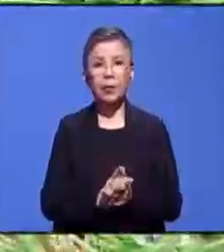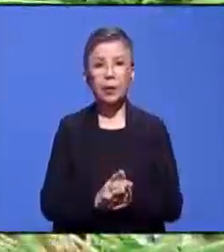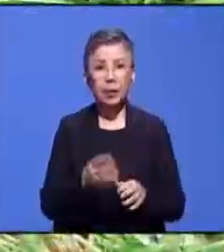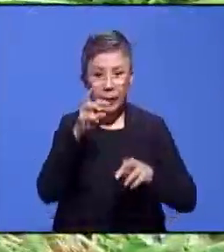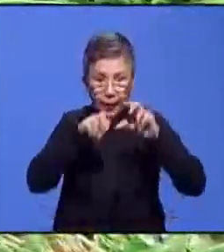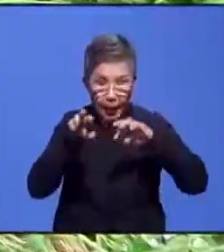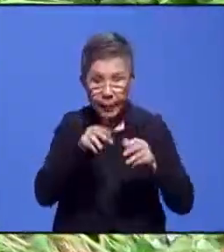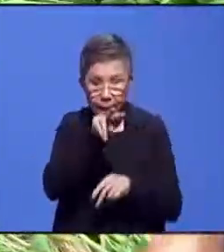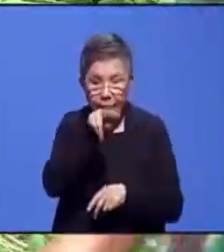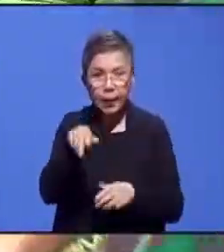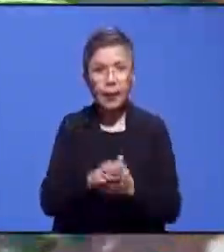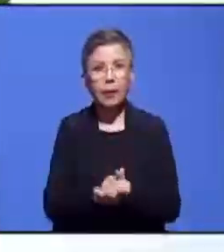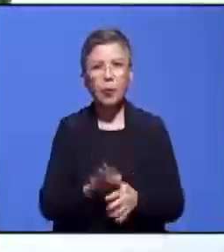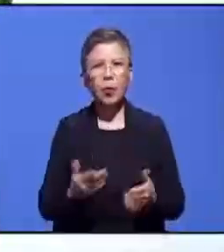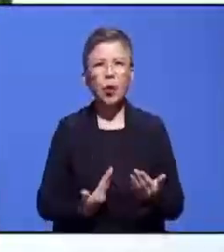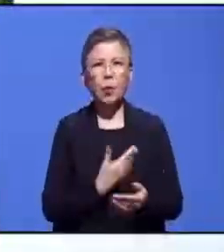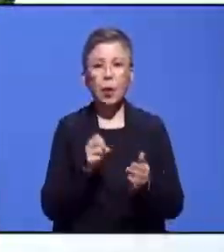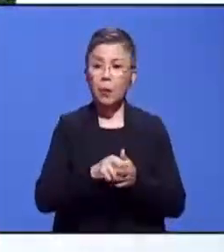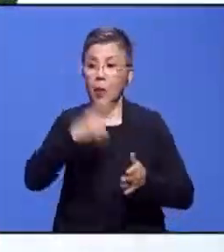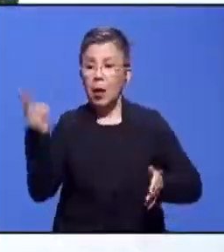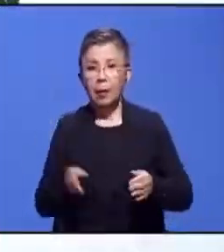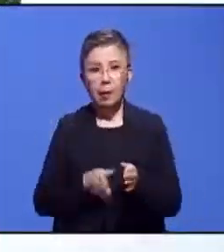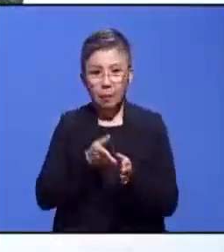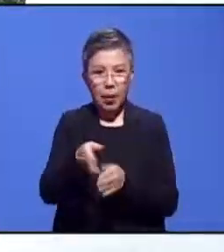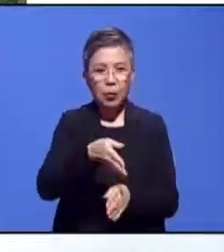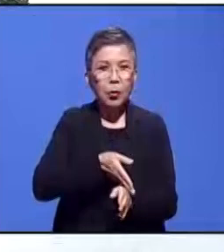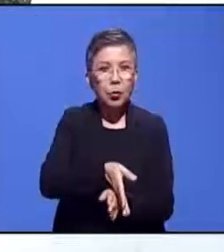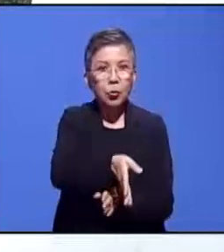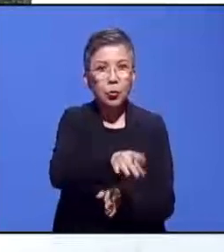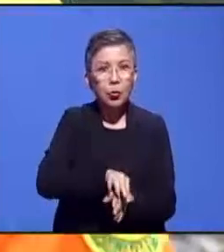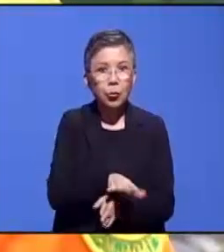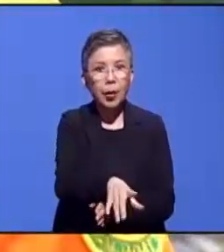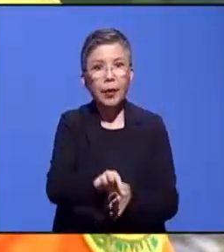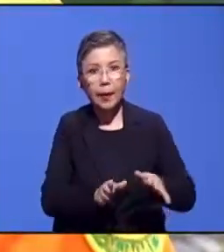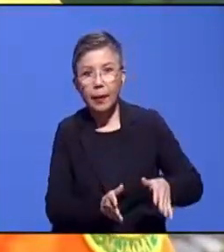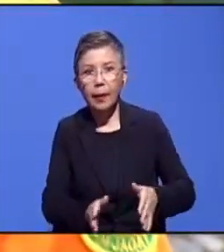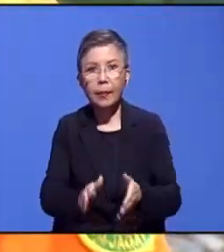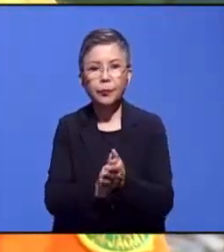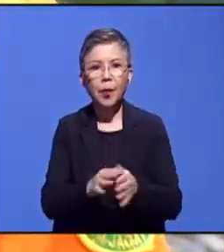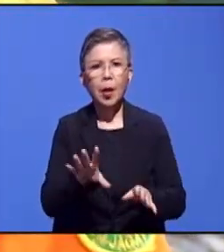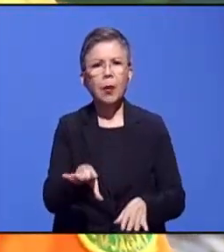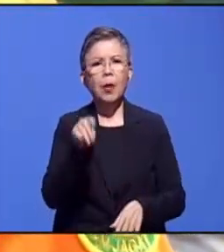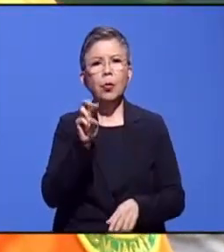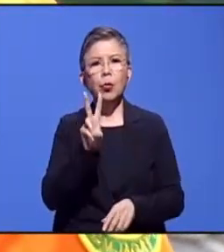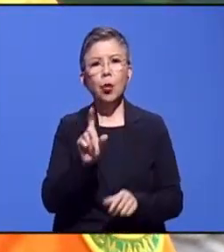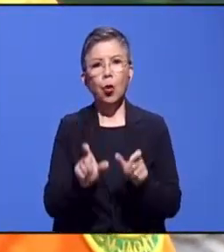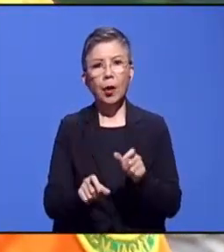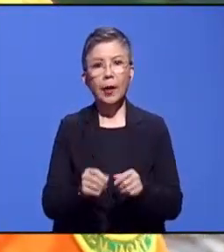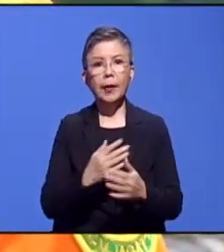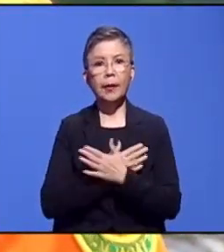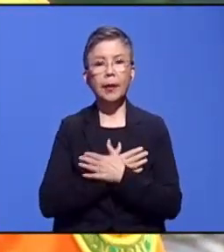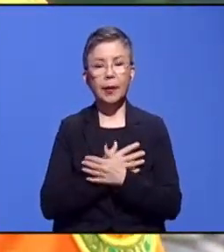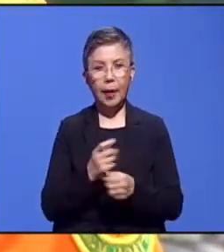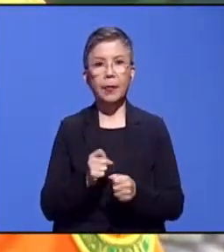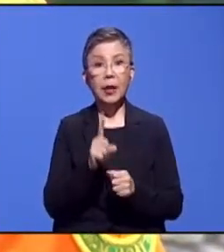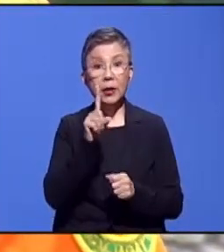masih dalam pencarian. Diduga korban terpental hingga ke sungai dan hanyut. Baru 2 yang bisa kita dapatkan. Untuk